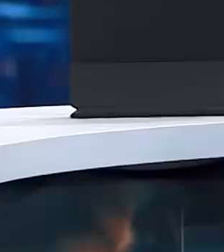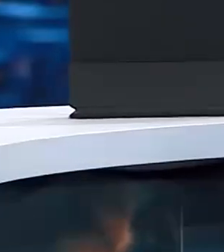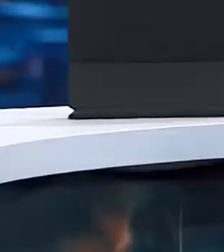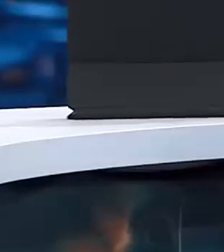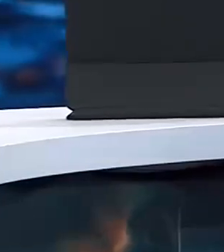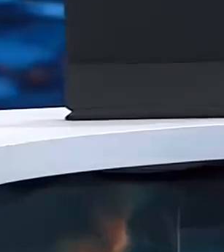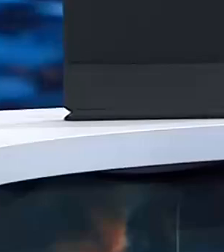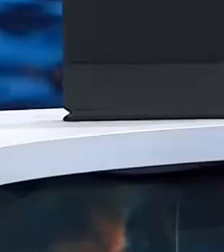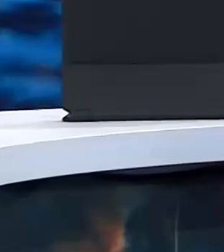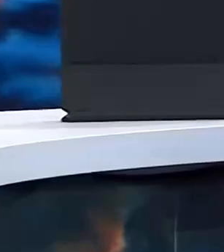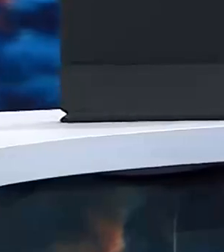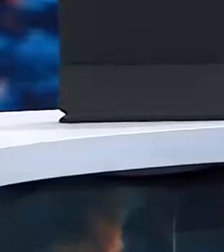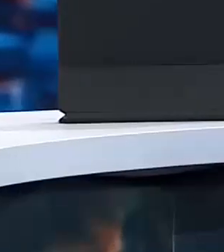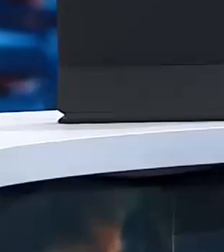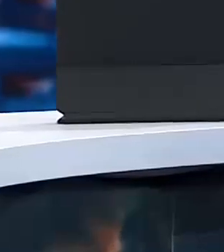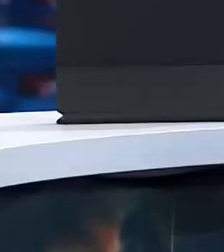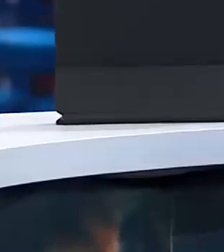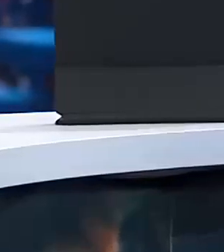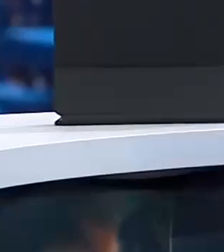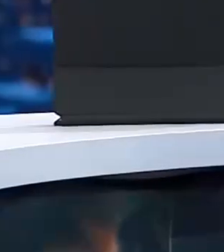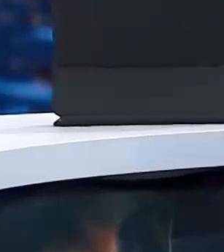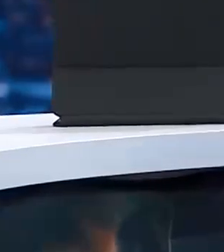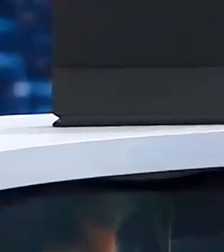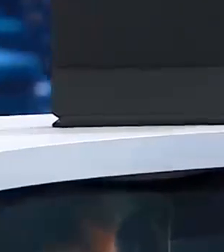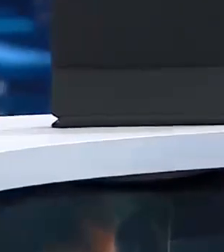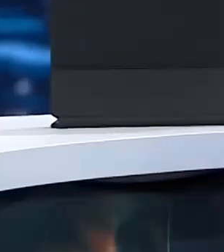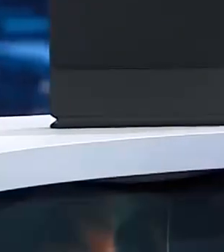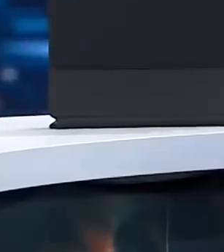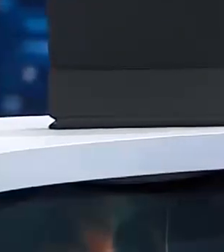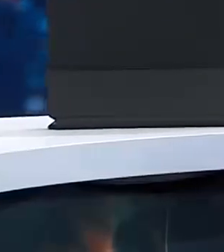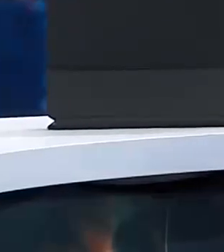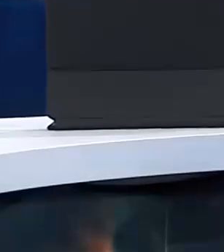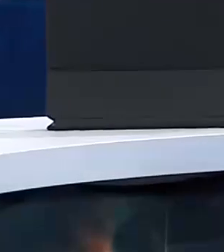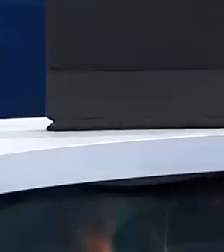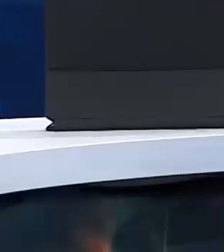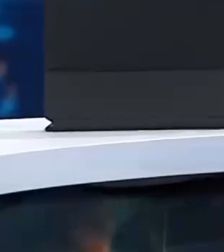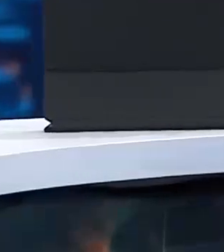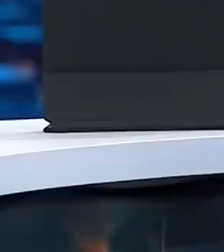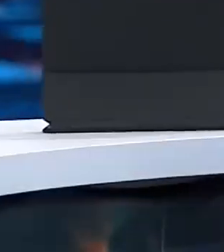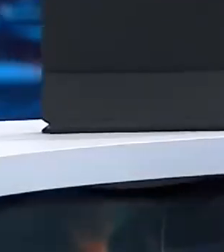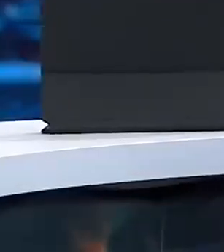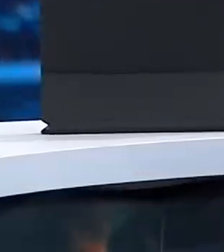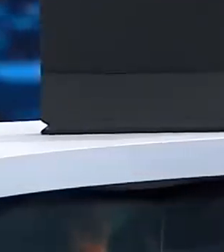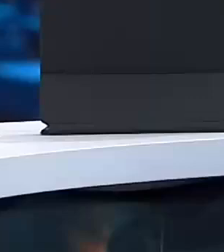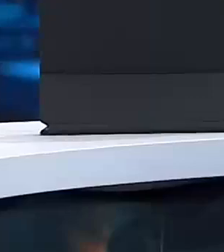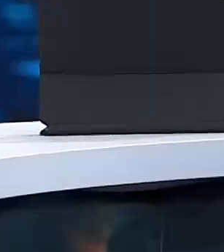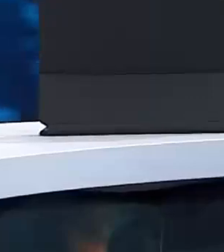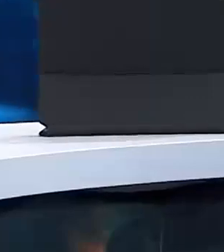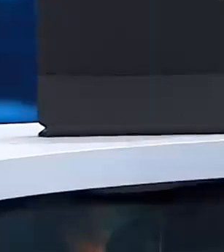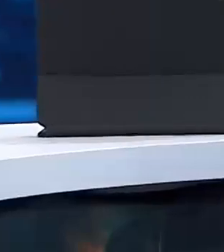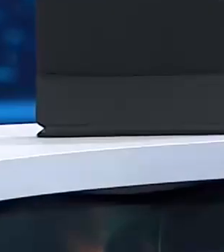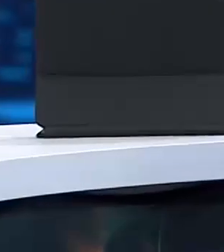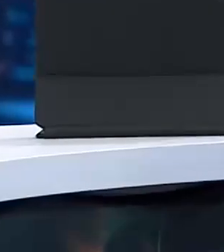انه يخبر ان هذا او كثير الاتصال به مثل ما انه السامع فيه